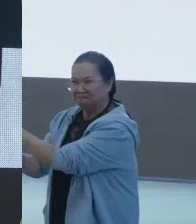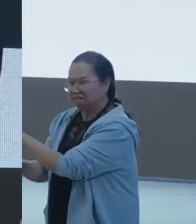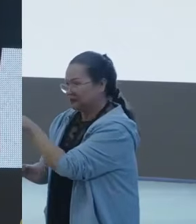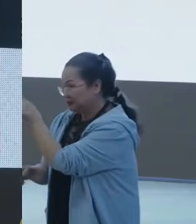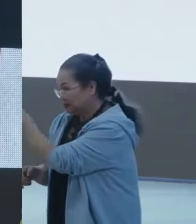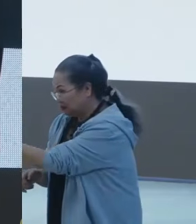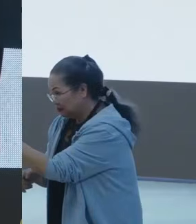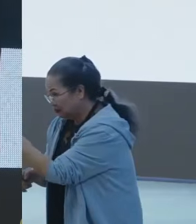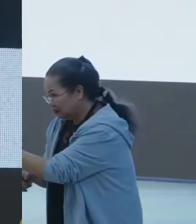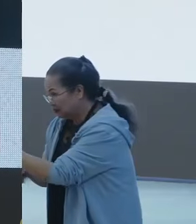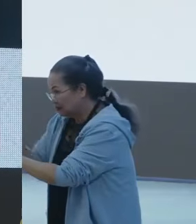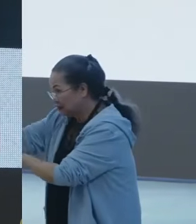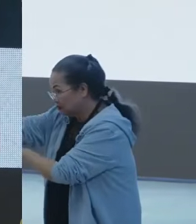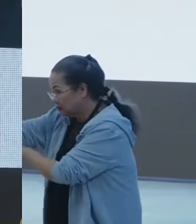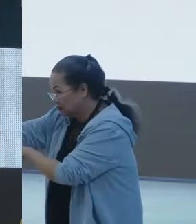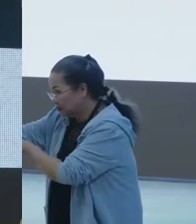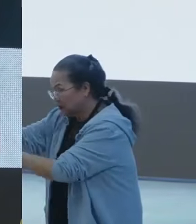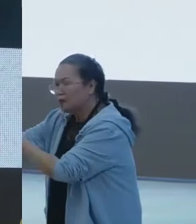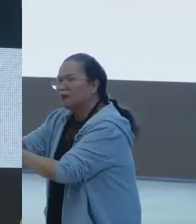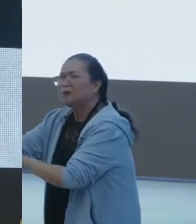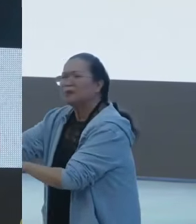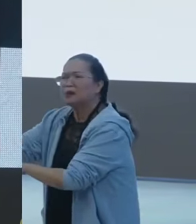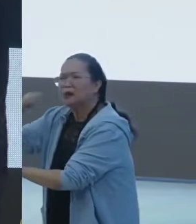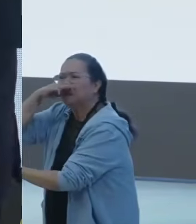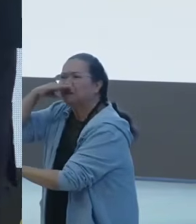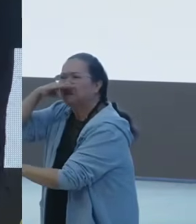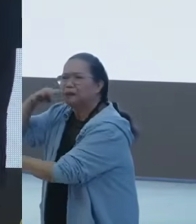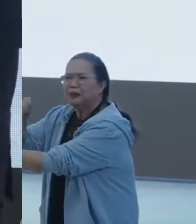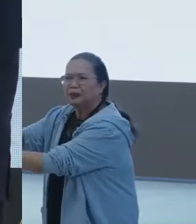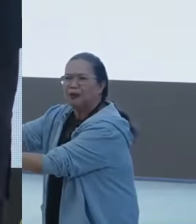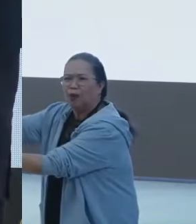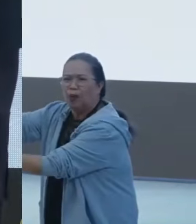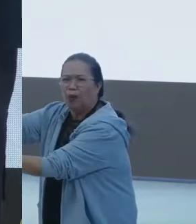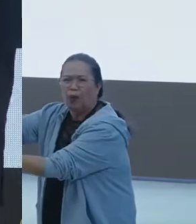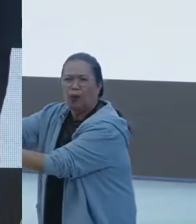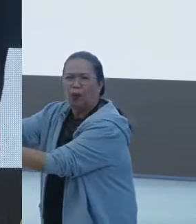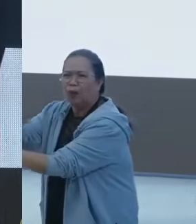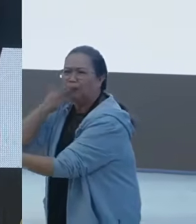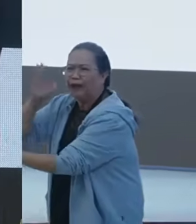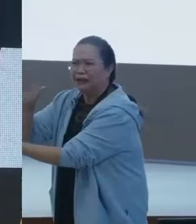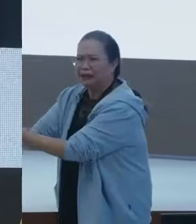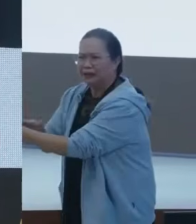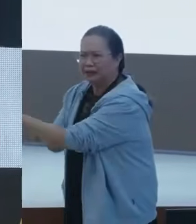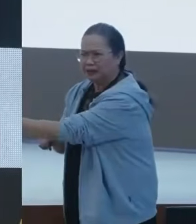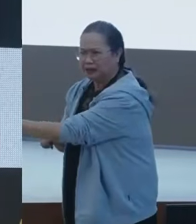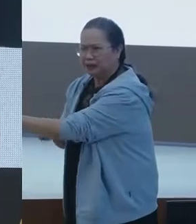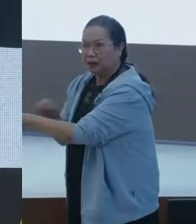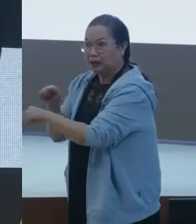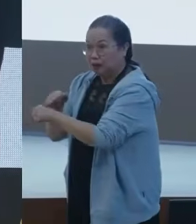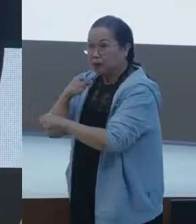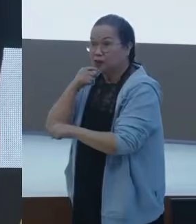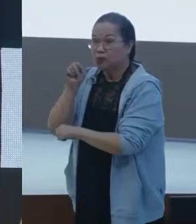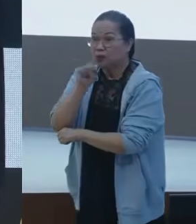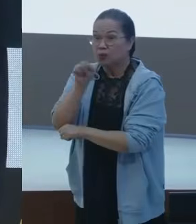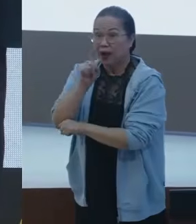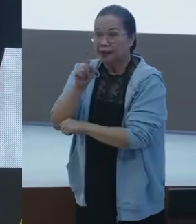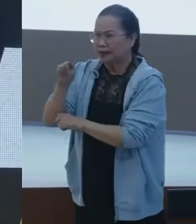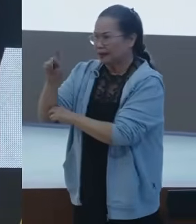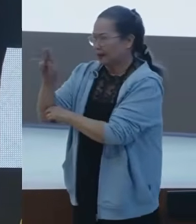the sake of the faith of the elect. So that you can tell them the hope of eternal